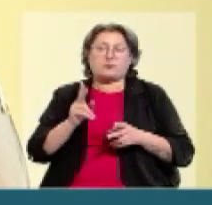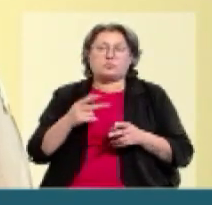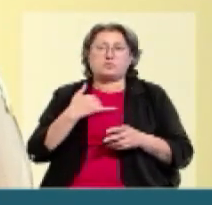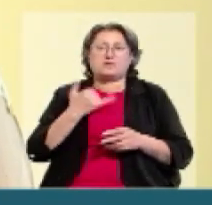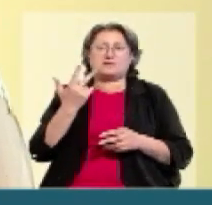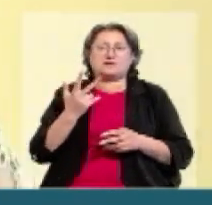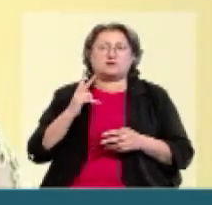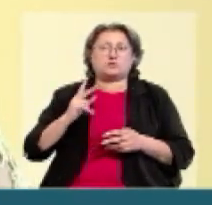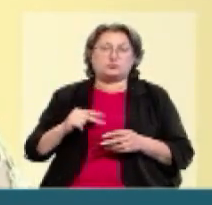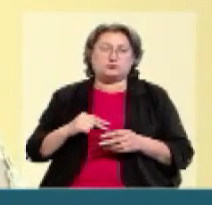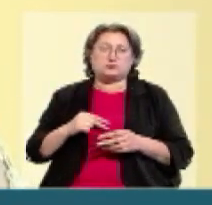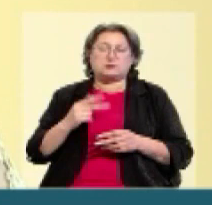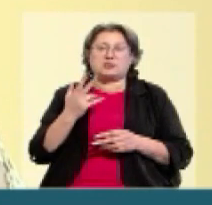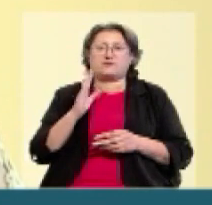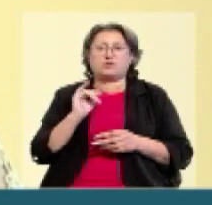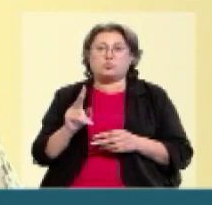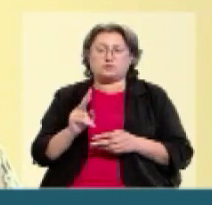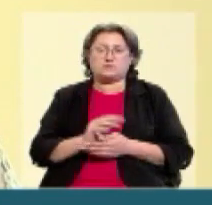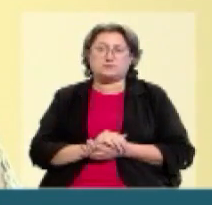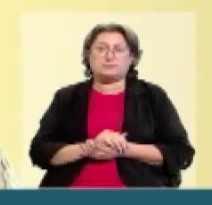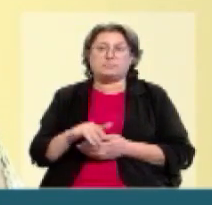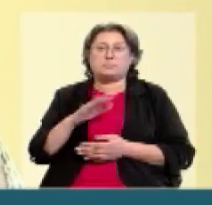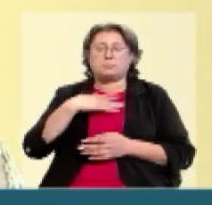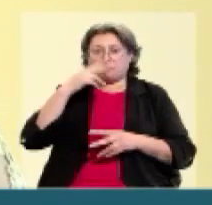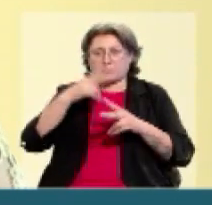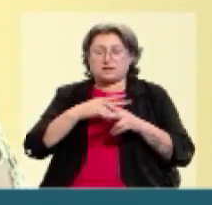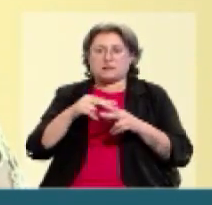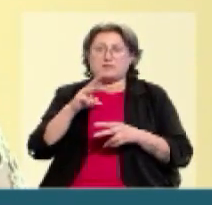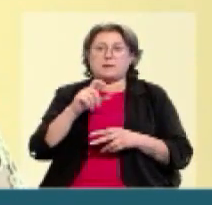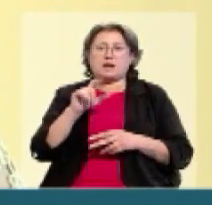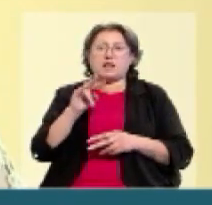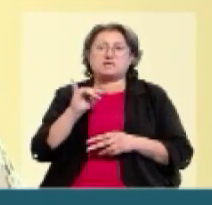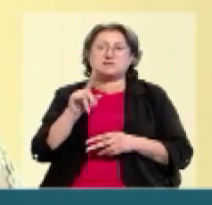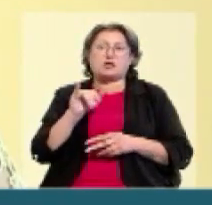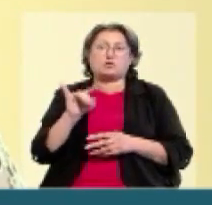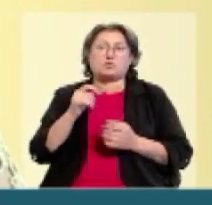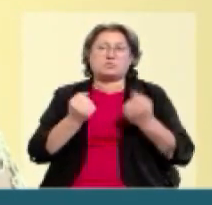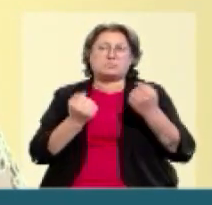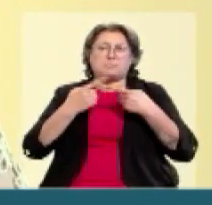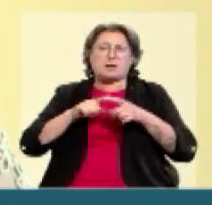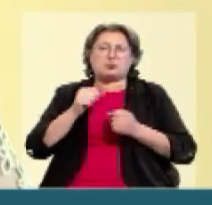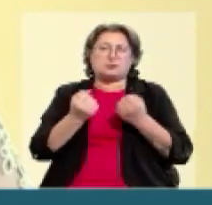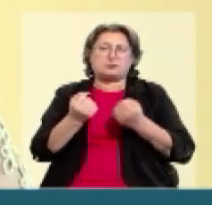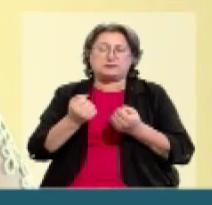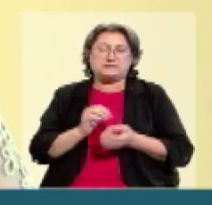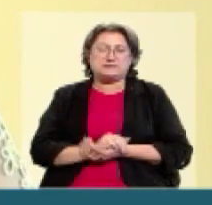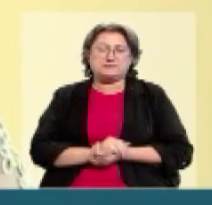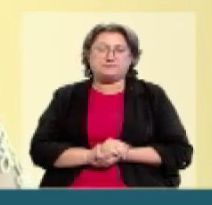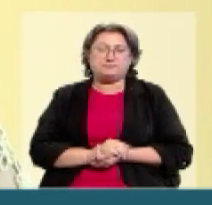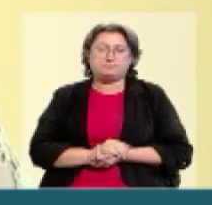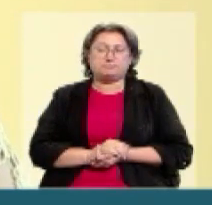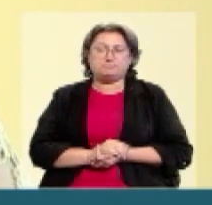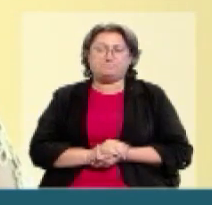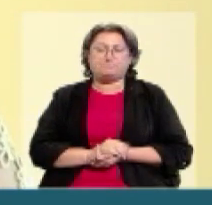інілерім механизатор. Сонда біздің еңбегімізді, біздің істеген жұмысымызды бәрін биіктен